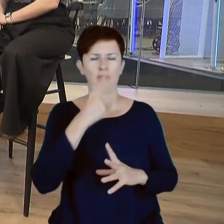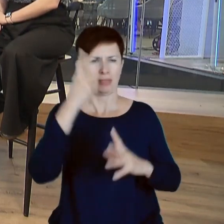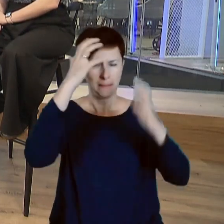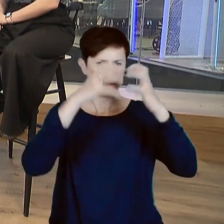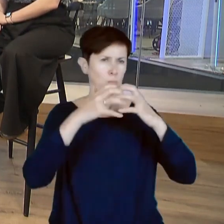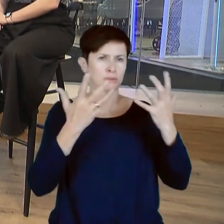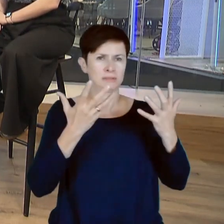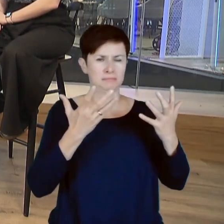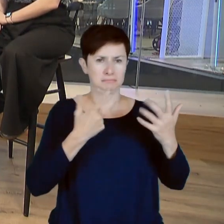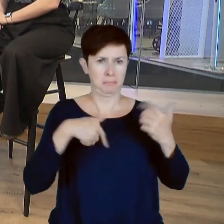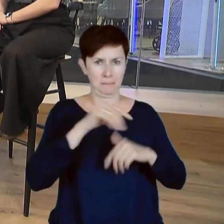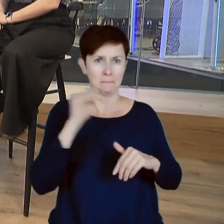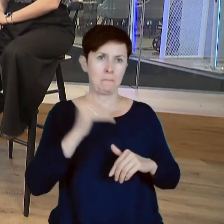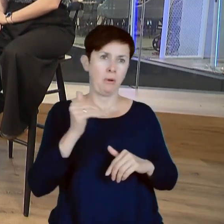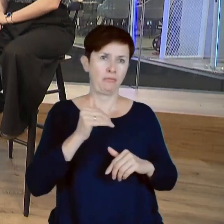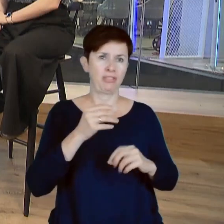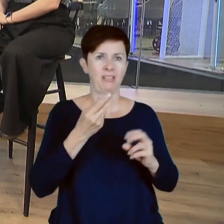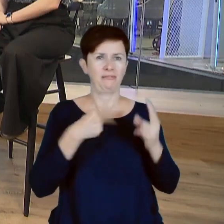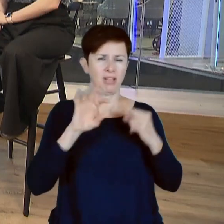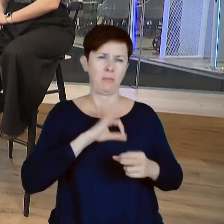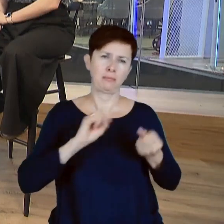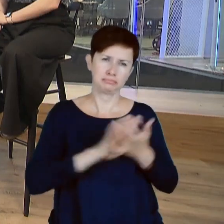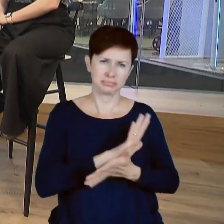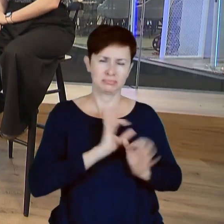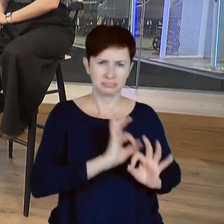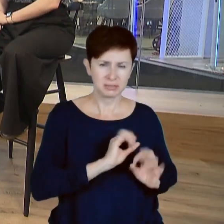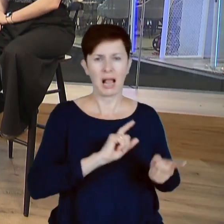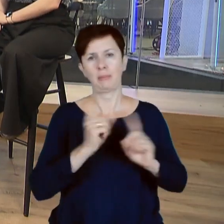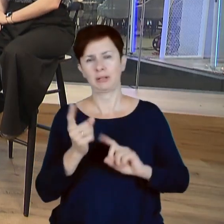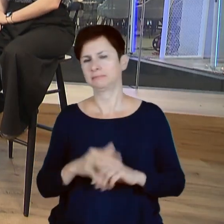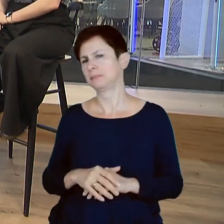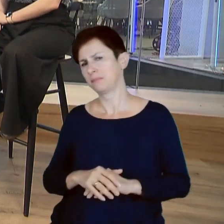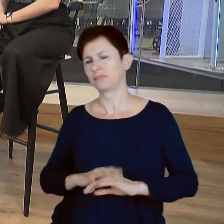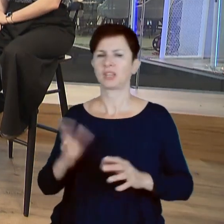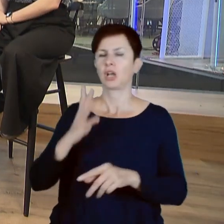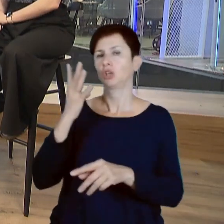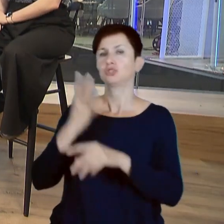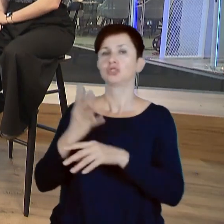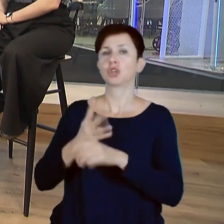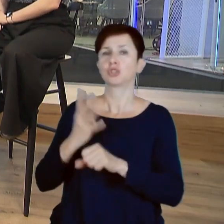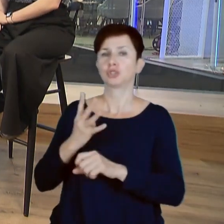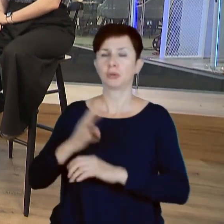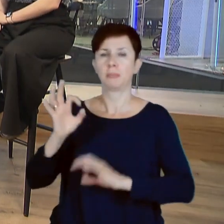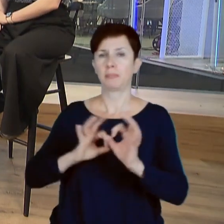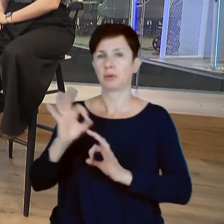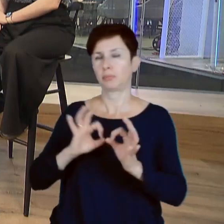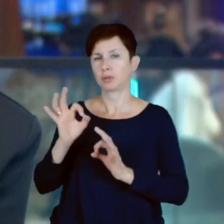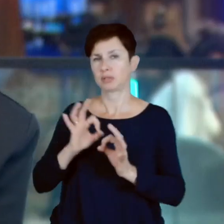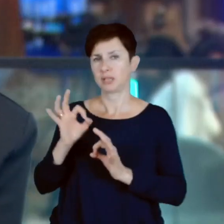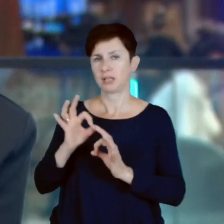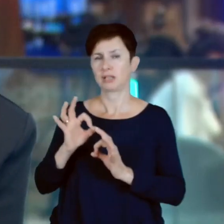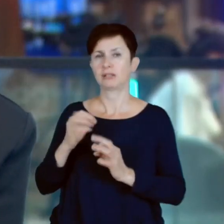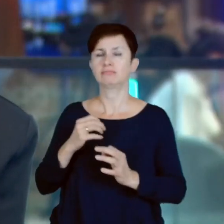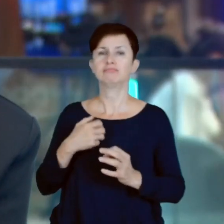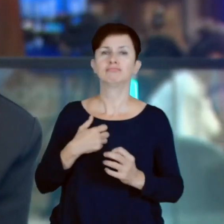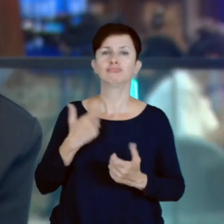jacy bardziej nawykowi, bardziej teraz? Tak czy inaczej, około 40%, wiemy, że około 40% czynności, które robimy